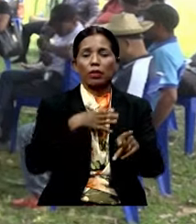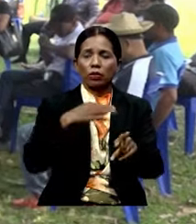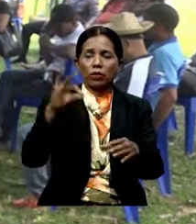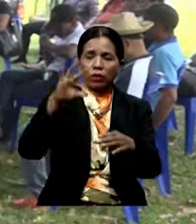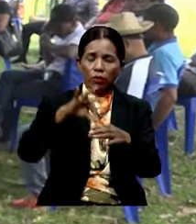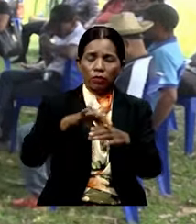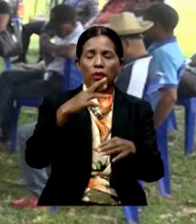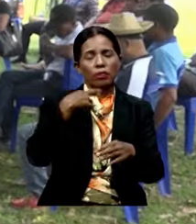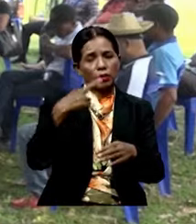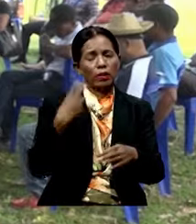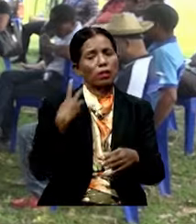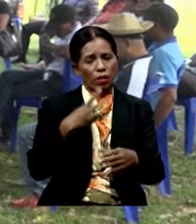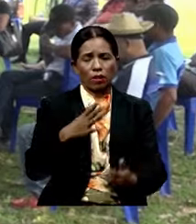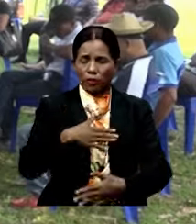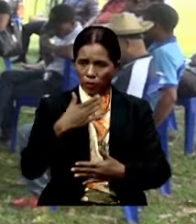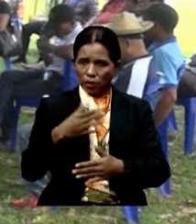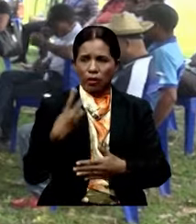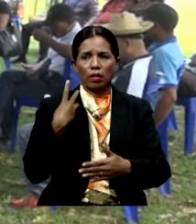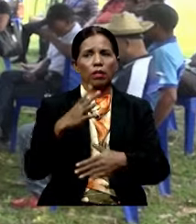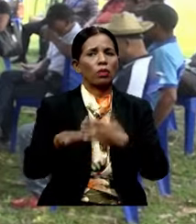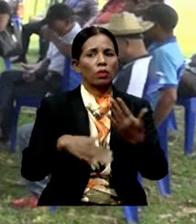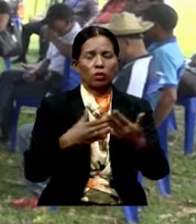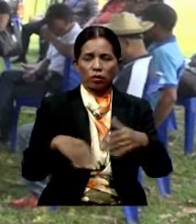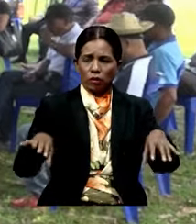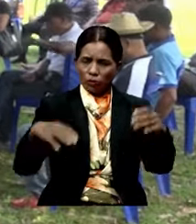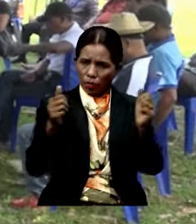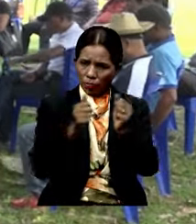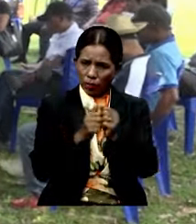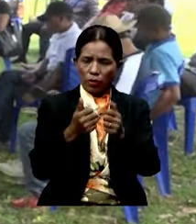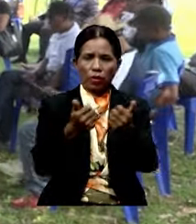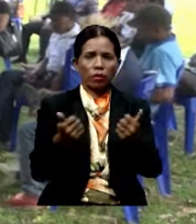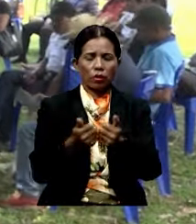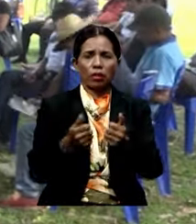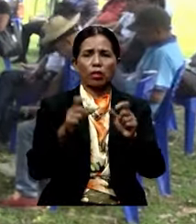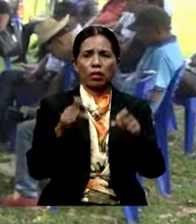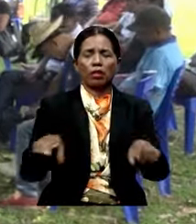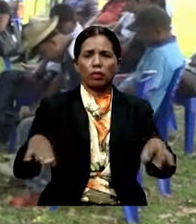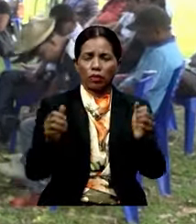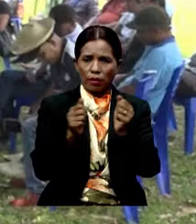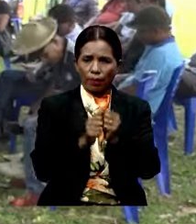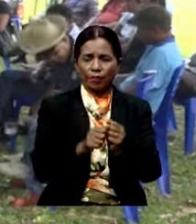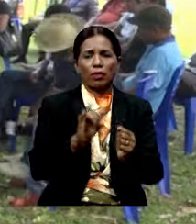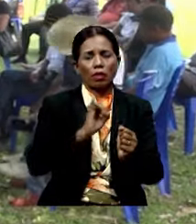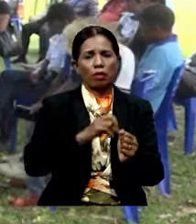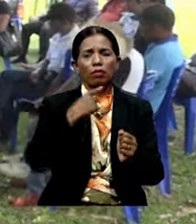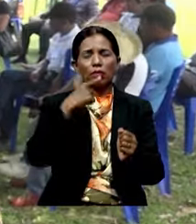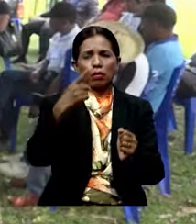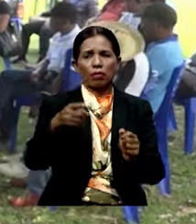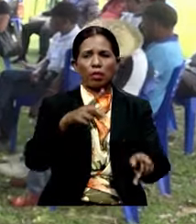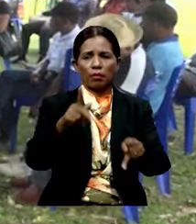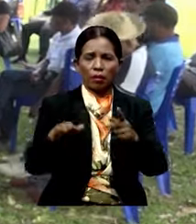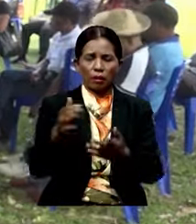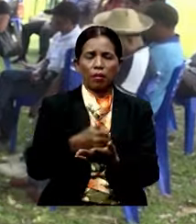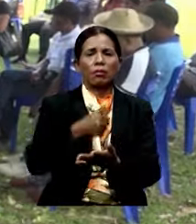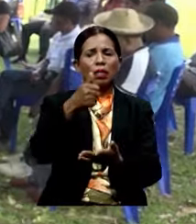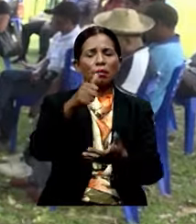ita contenti akara kola koi autoridade ten ser kolabora tamba o hino hate te ona reinu ne ni nia manan maga ida